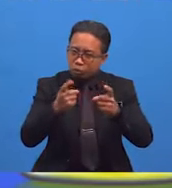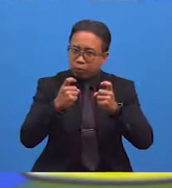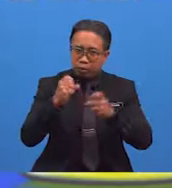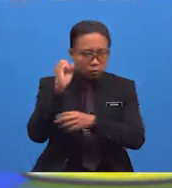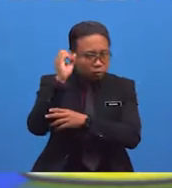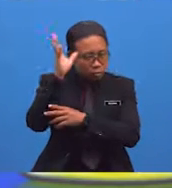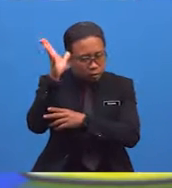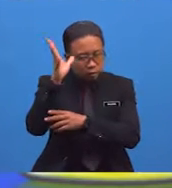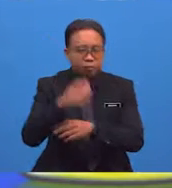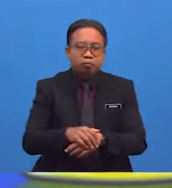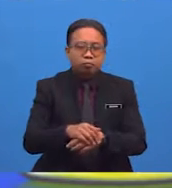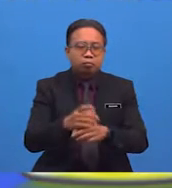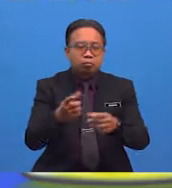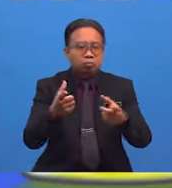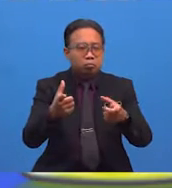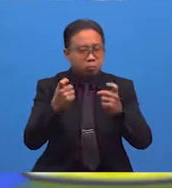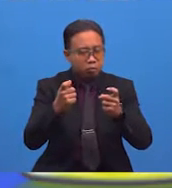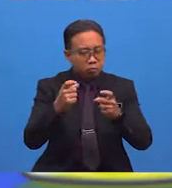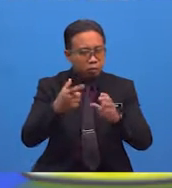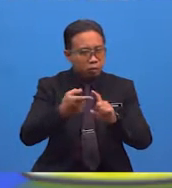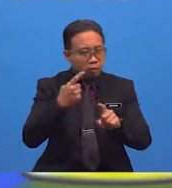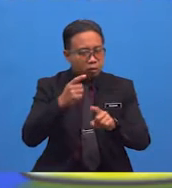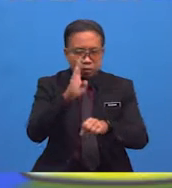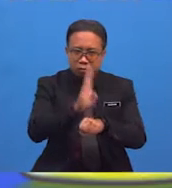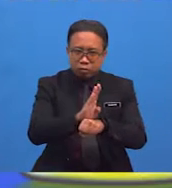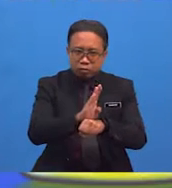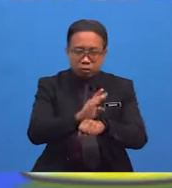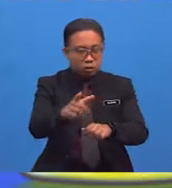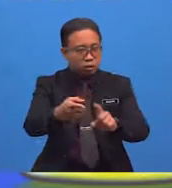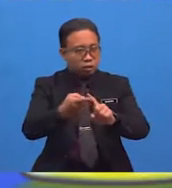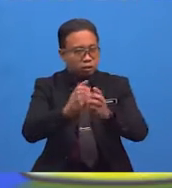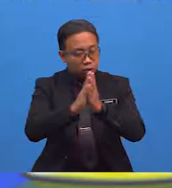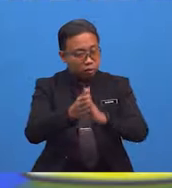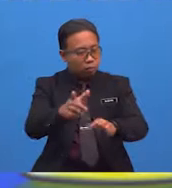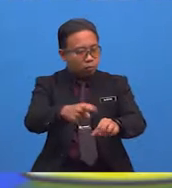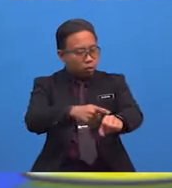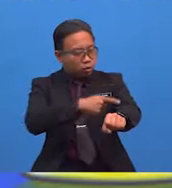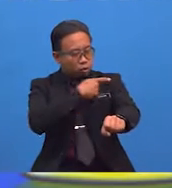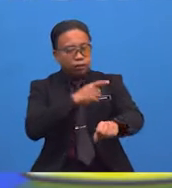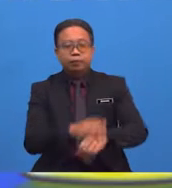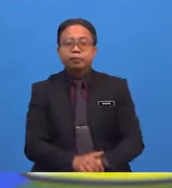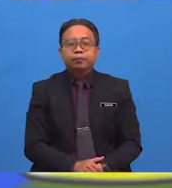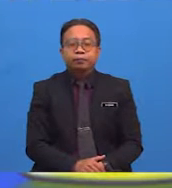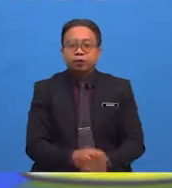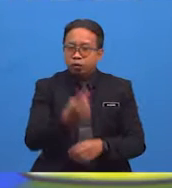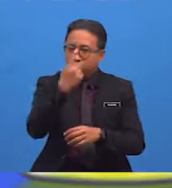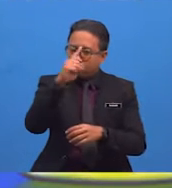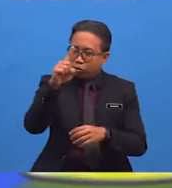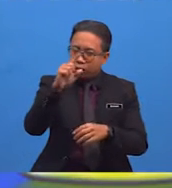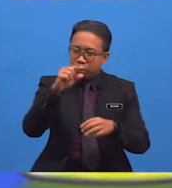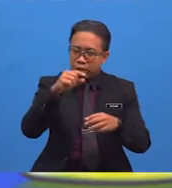Logam yang mengembang lebih cepat akan menjadi lebih panjang. Jalur dui logam digunakan